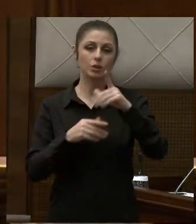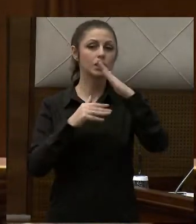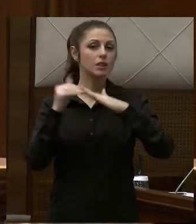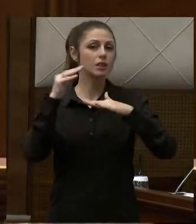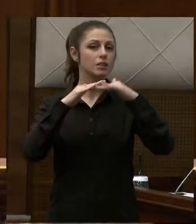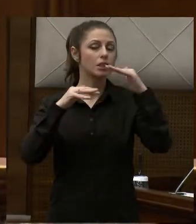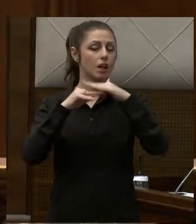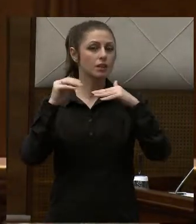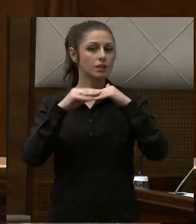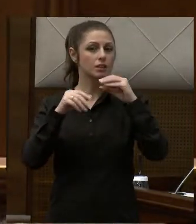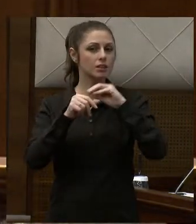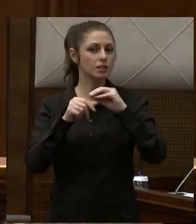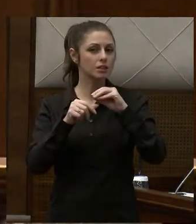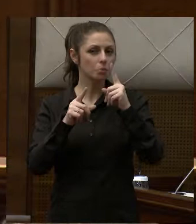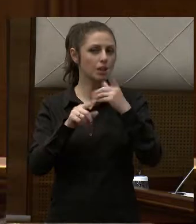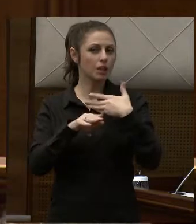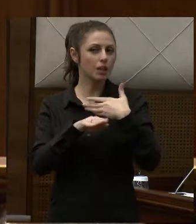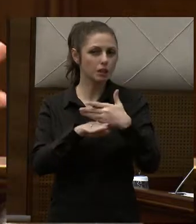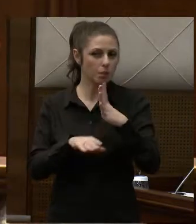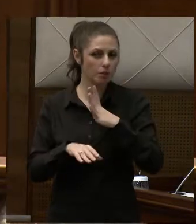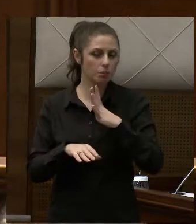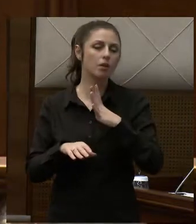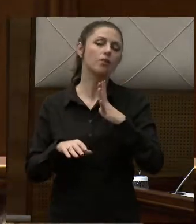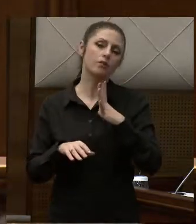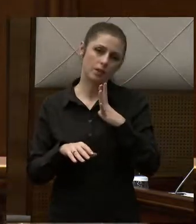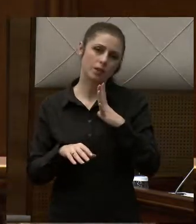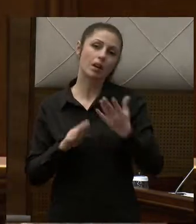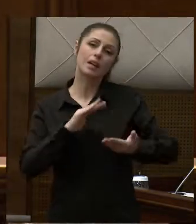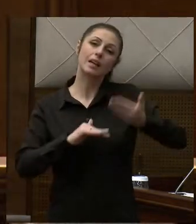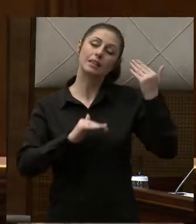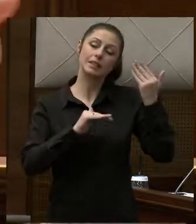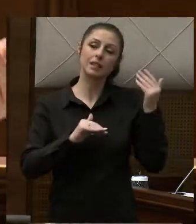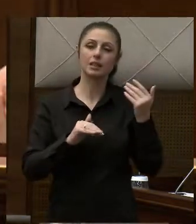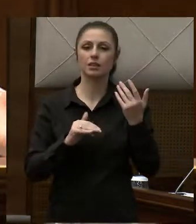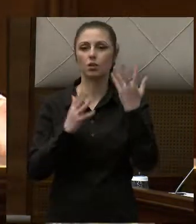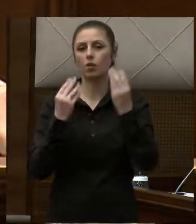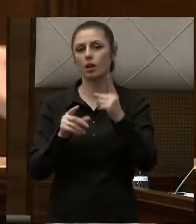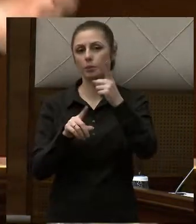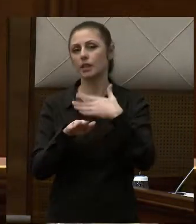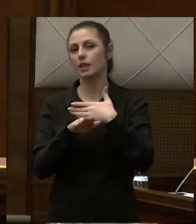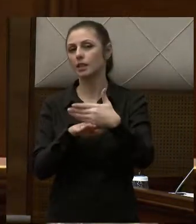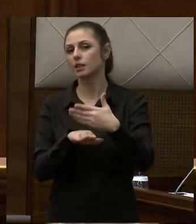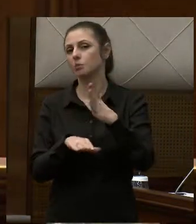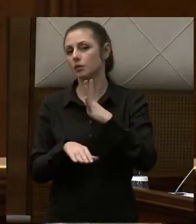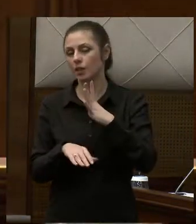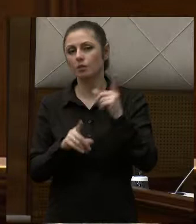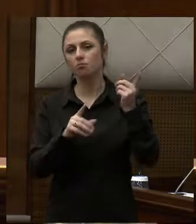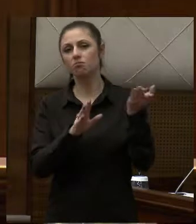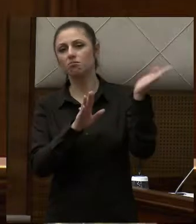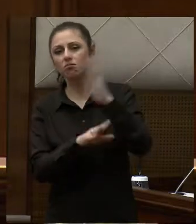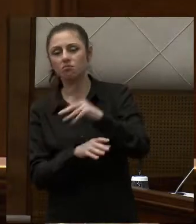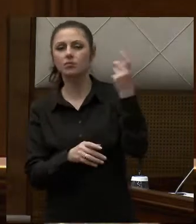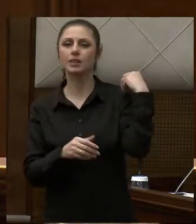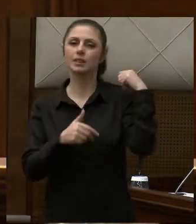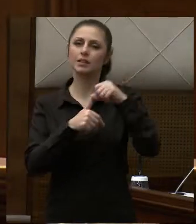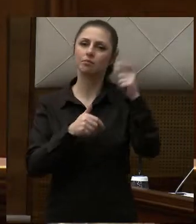İnşaatlardan, inşaatta bir gecikme var mı? Var. Evveliyattan gelen gecikme var. İşte yıktık, yeniden başladık. Velhasıl